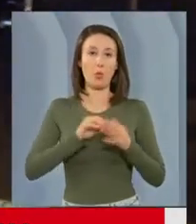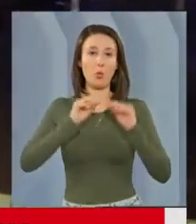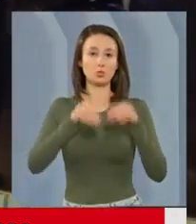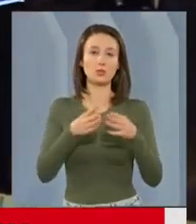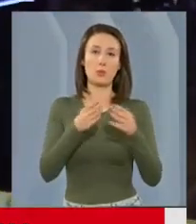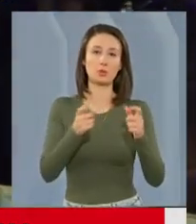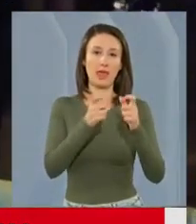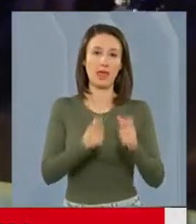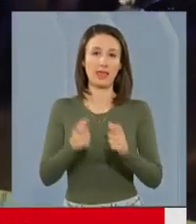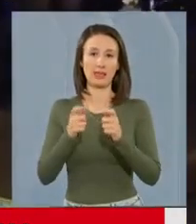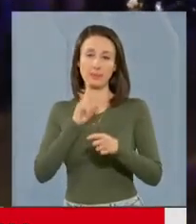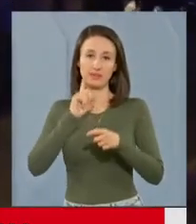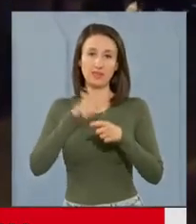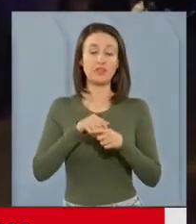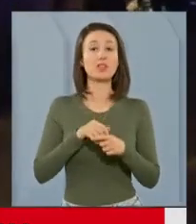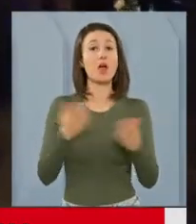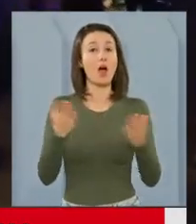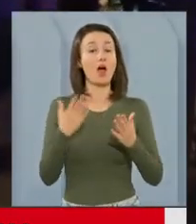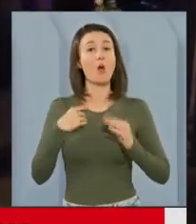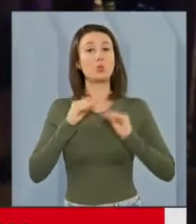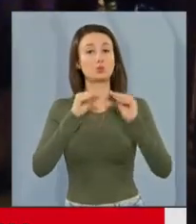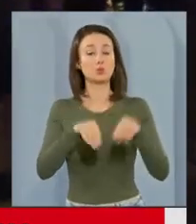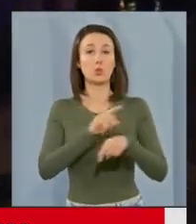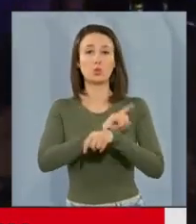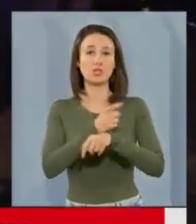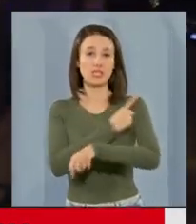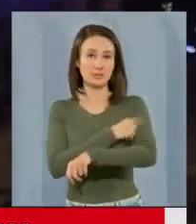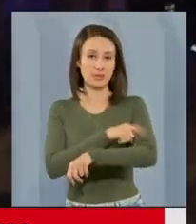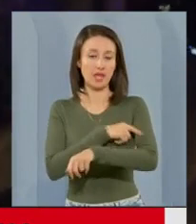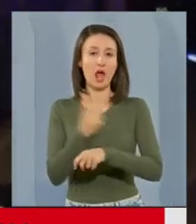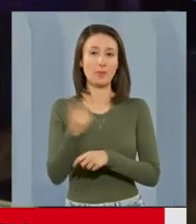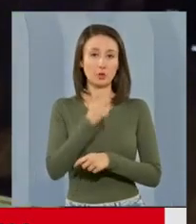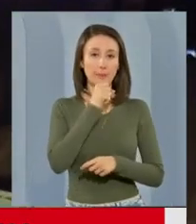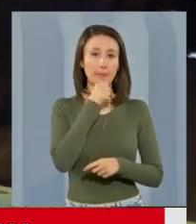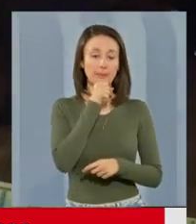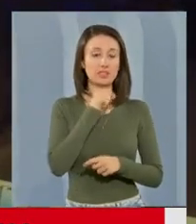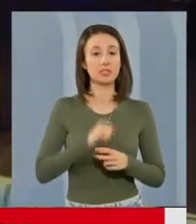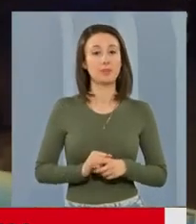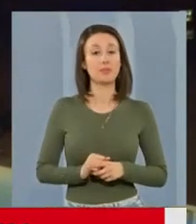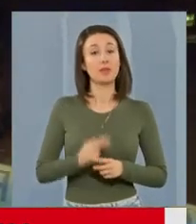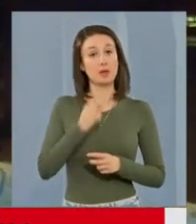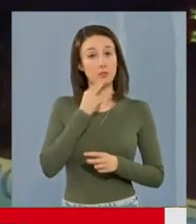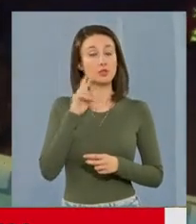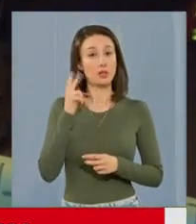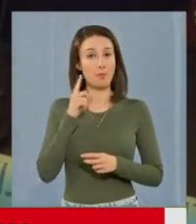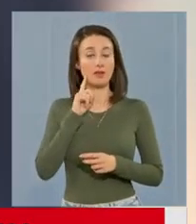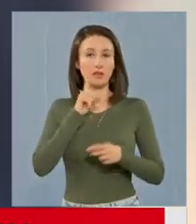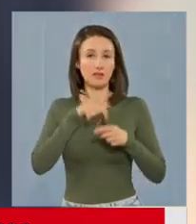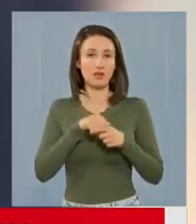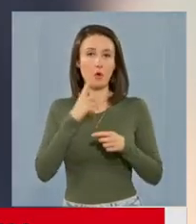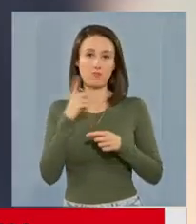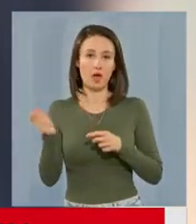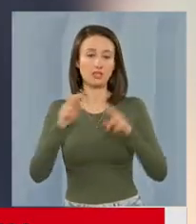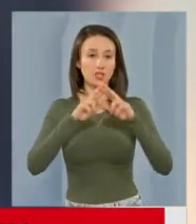ajuns mai multe echipaje de intervenție care i au transportat de urgență la spital pe cei doi bătrâni Polițiștii solicitați să intervină au